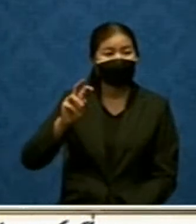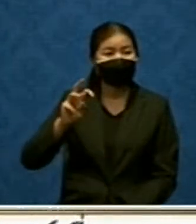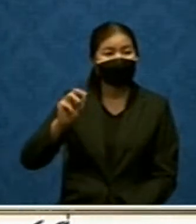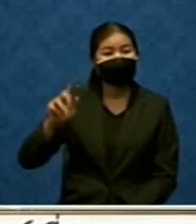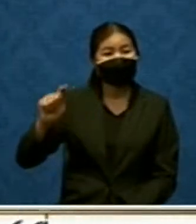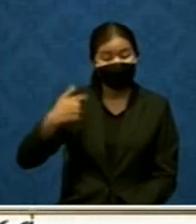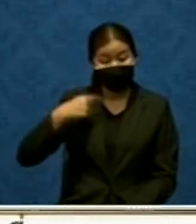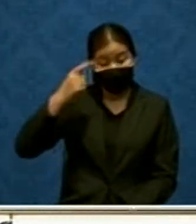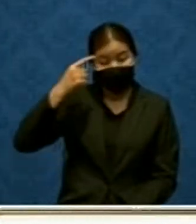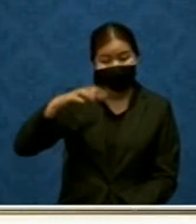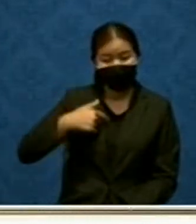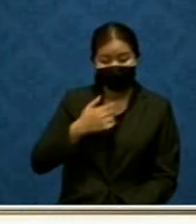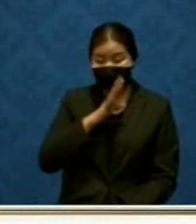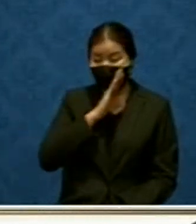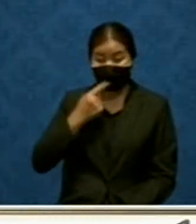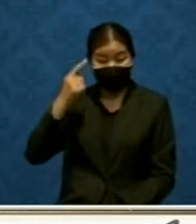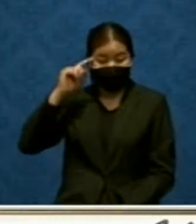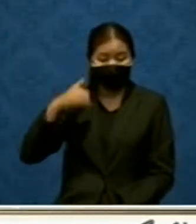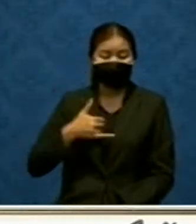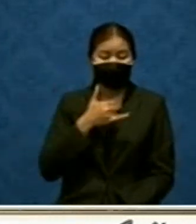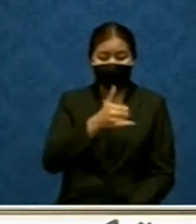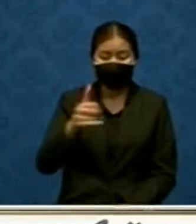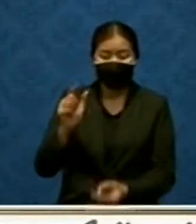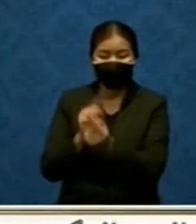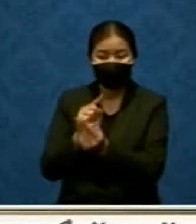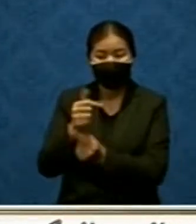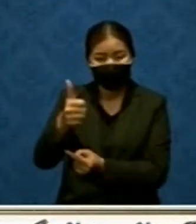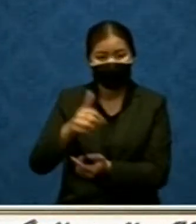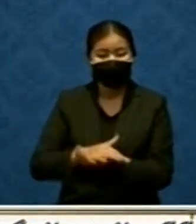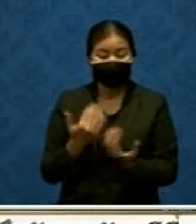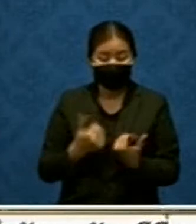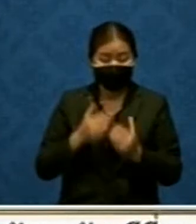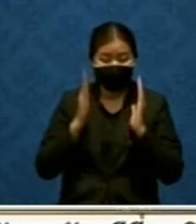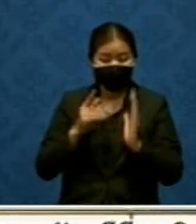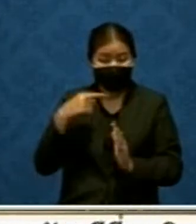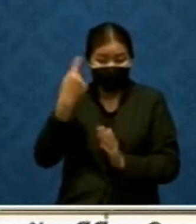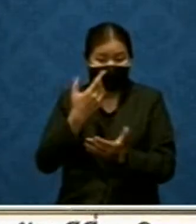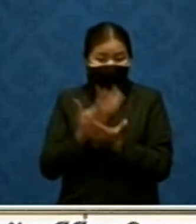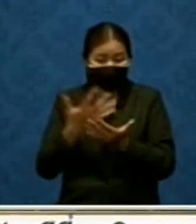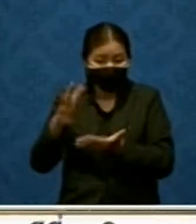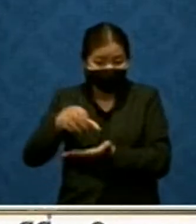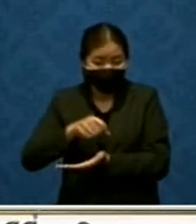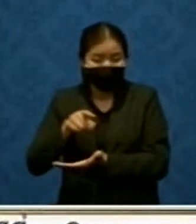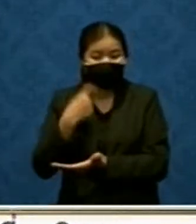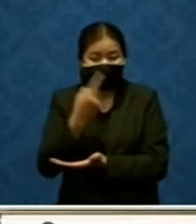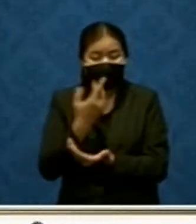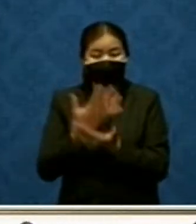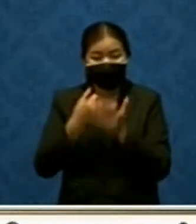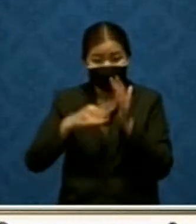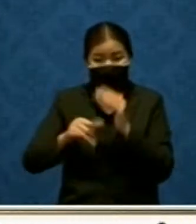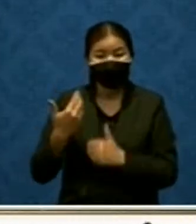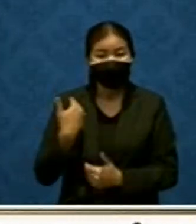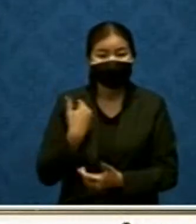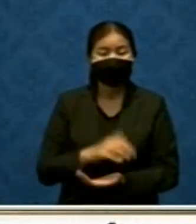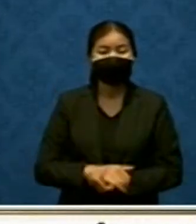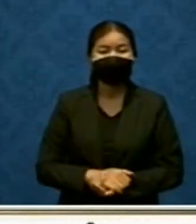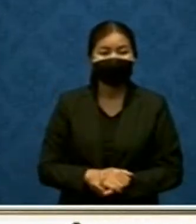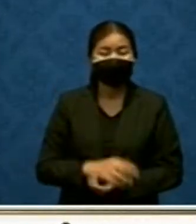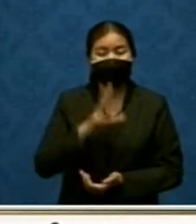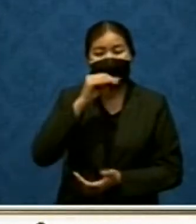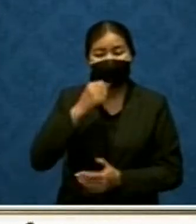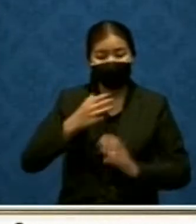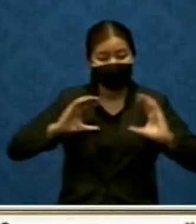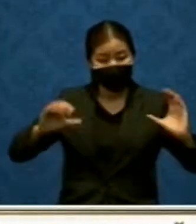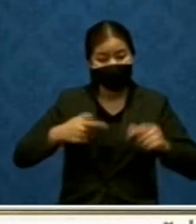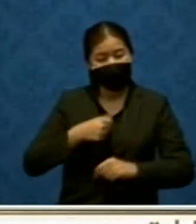มทำไม่ได้อยในขณะนี้ ยหาคุณผิดไดหรอยังนอกจนี้ ธรธานครับ กูดเอดีแนรฐบาล